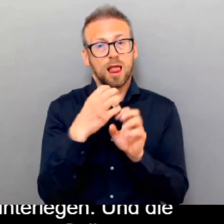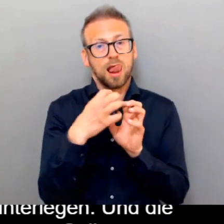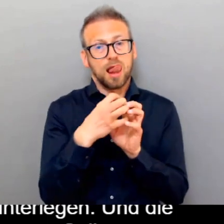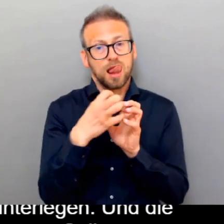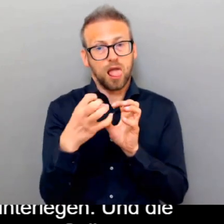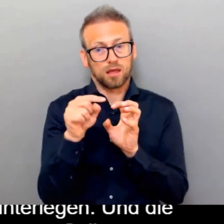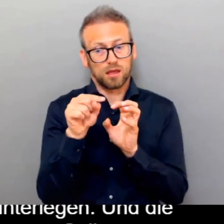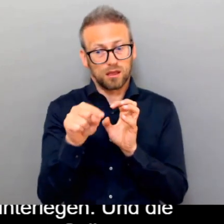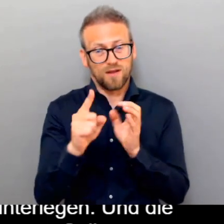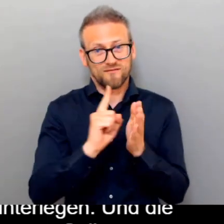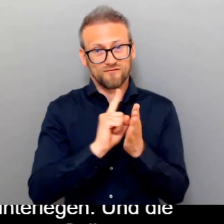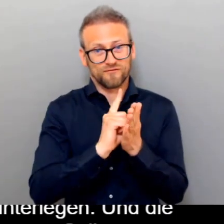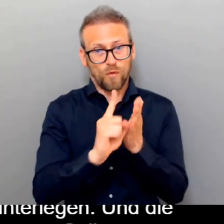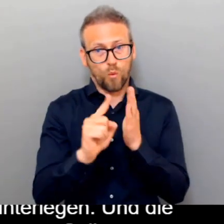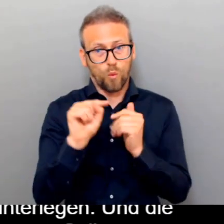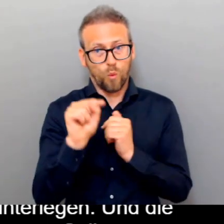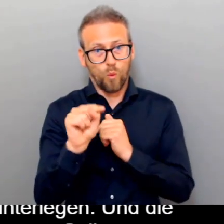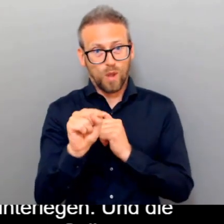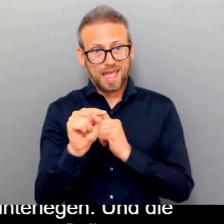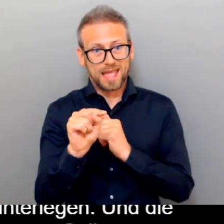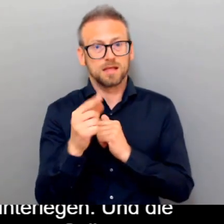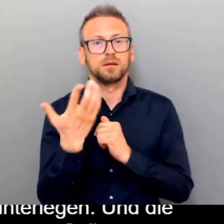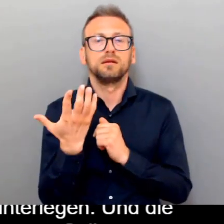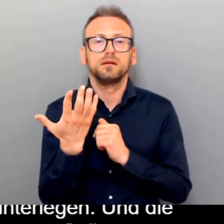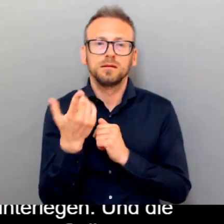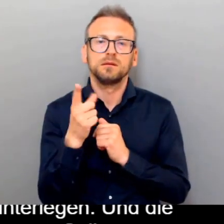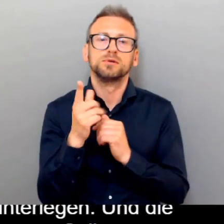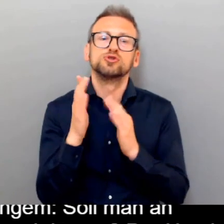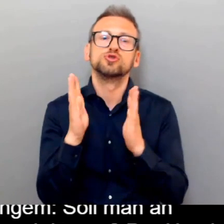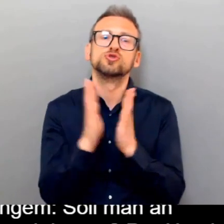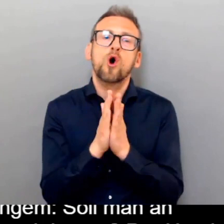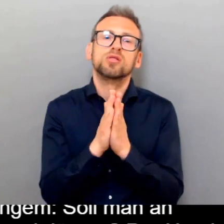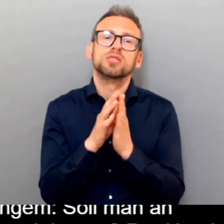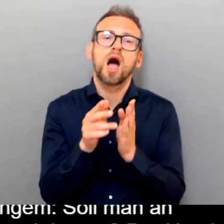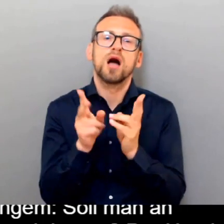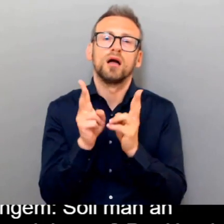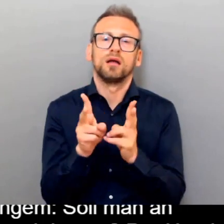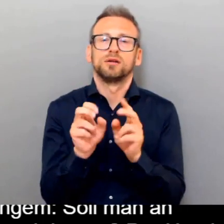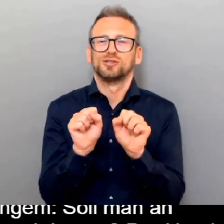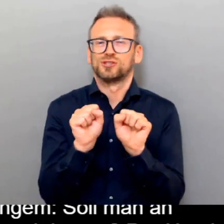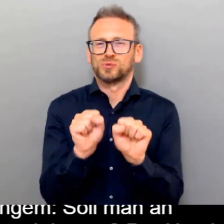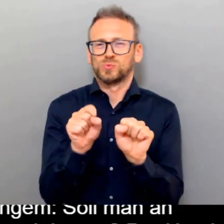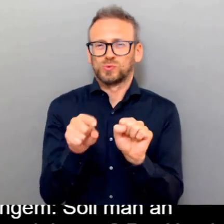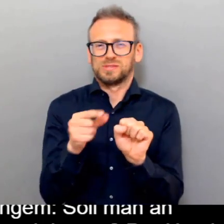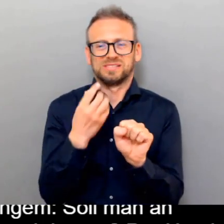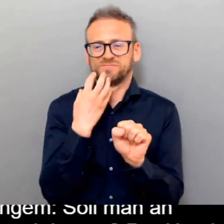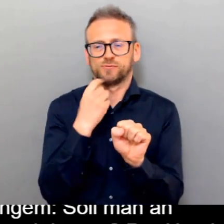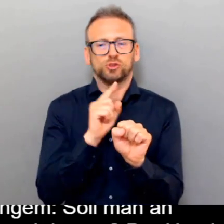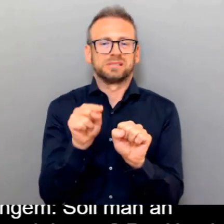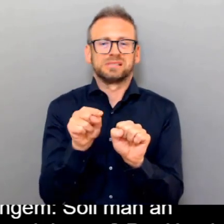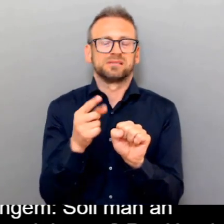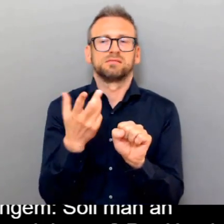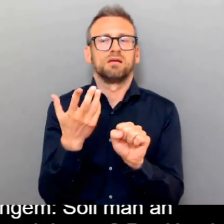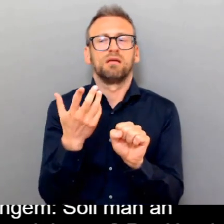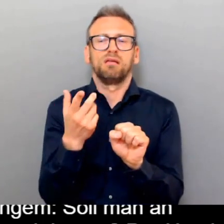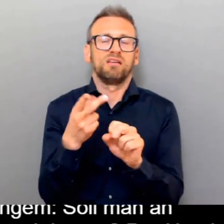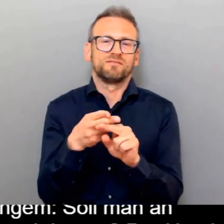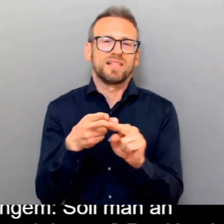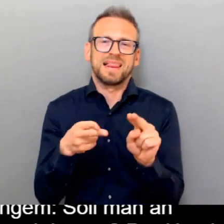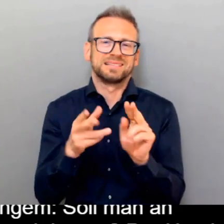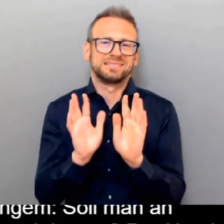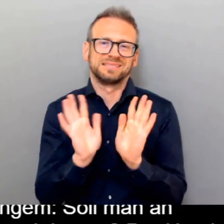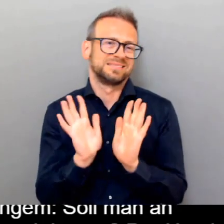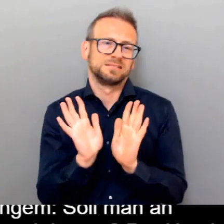Wir haben ja während der Corona-Krise dann den Handel geöffnet mit der Möglichkeit, eben auch Sonntage